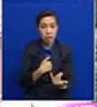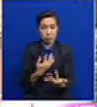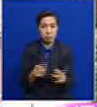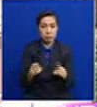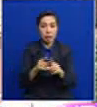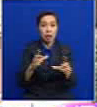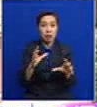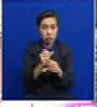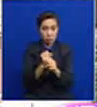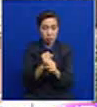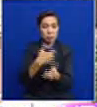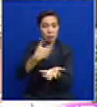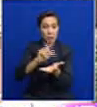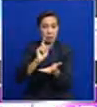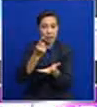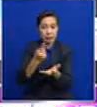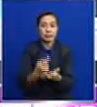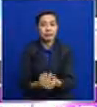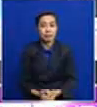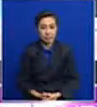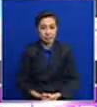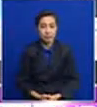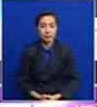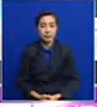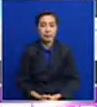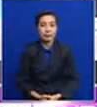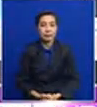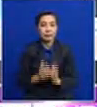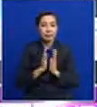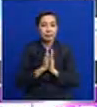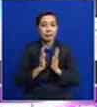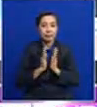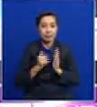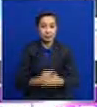ลการประชุมให้ทราบอีกครั้งค่ะคุณกลองแก้วและคุณจันทิมาค่ะ ขอบคุณคุณปวีณาค่ะ